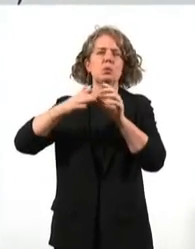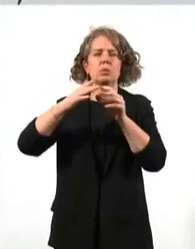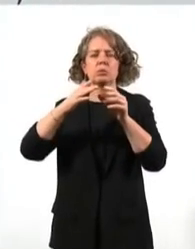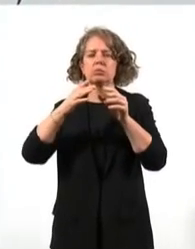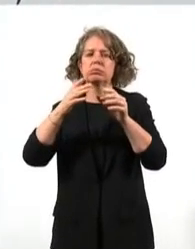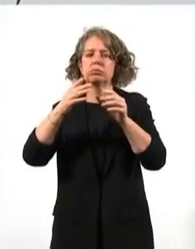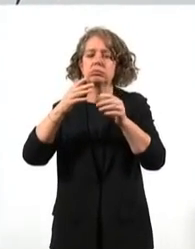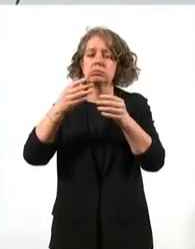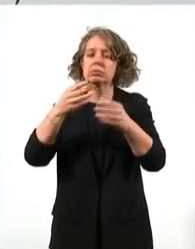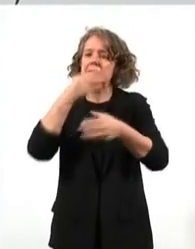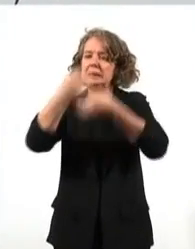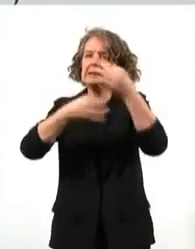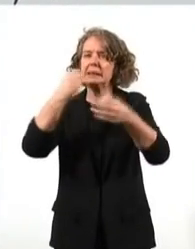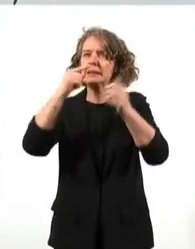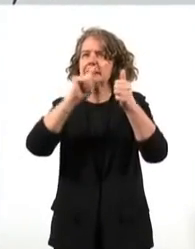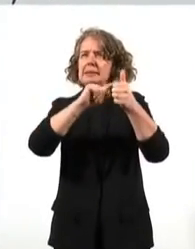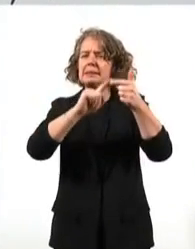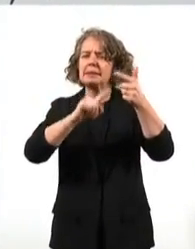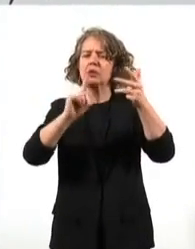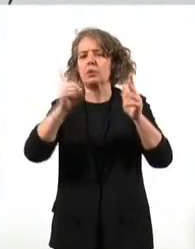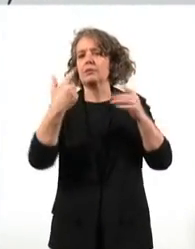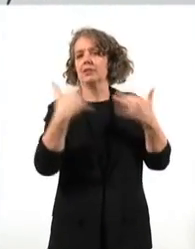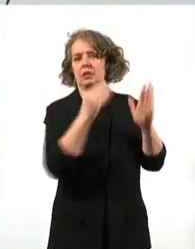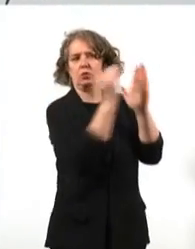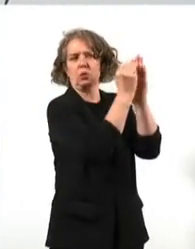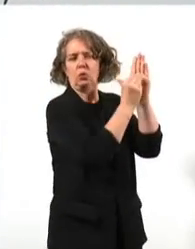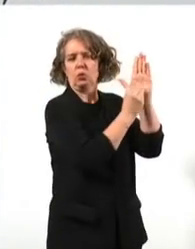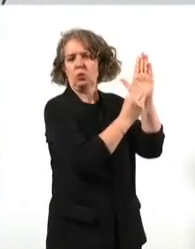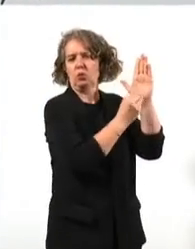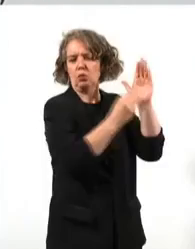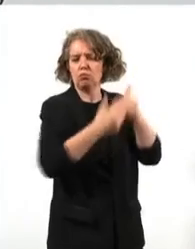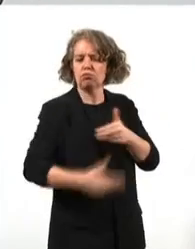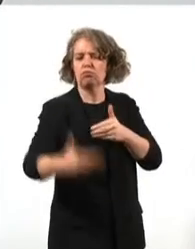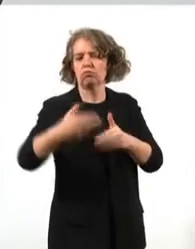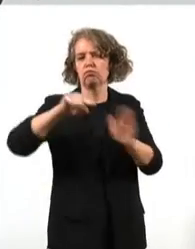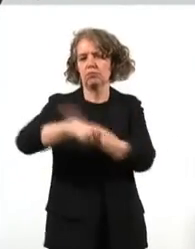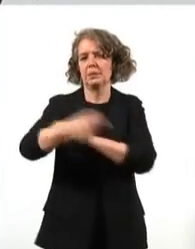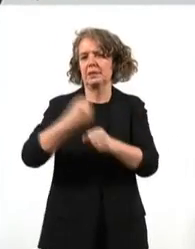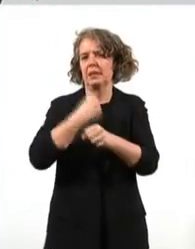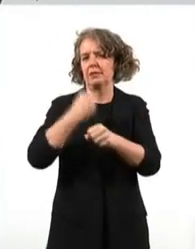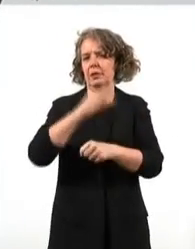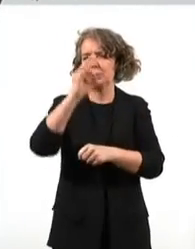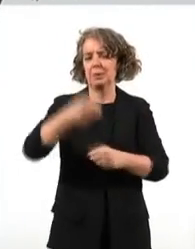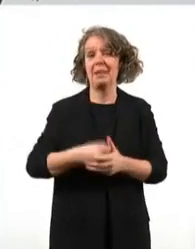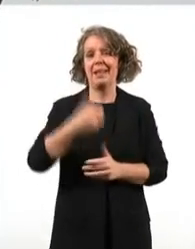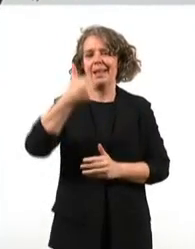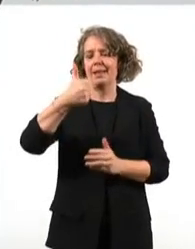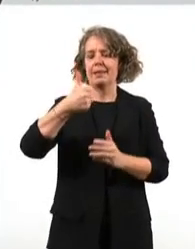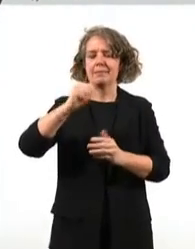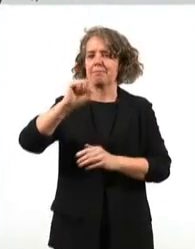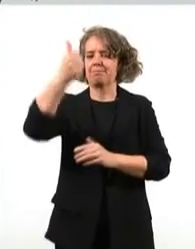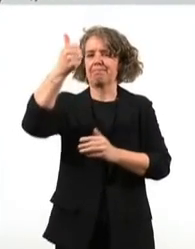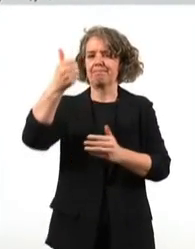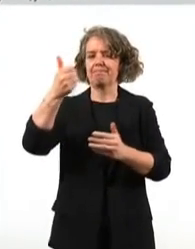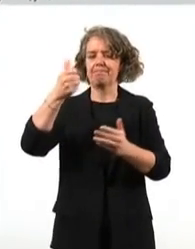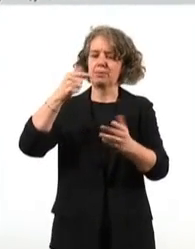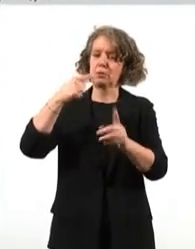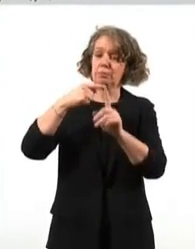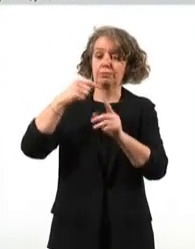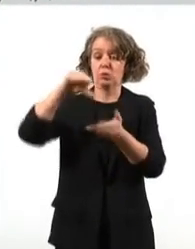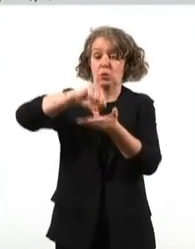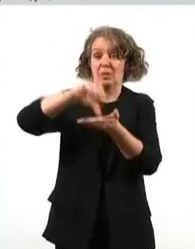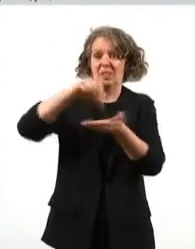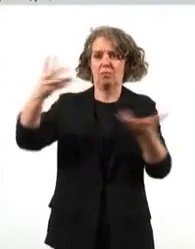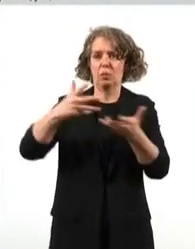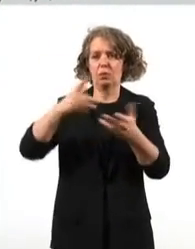de continuer à travailler. On a évidemment peut-être un sujet assez central qui est l'accès aux droits. Je le